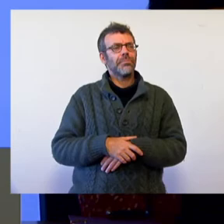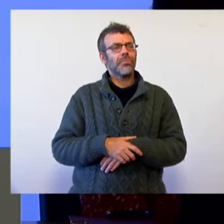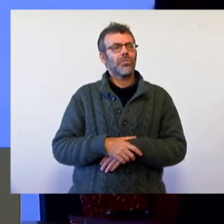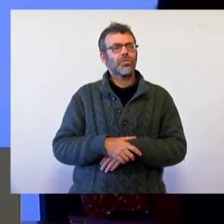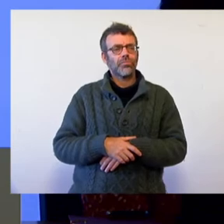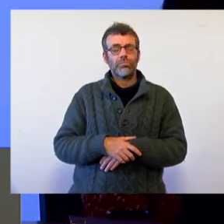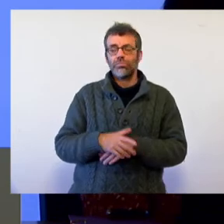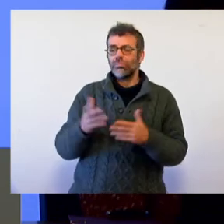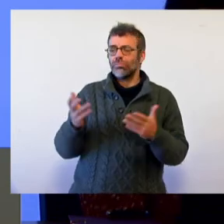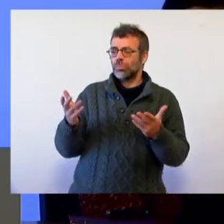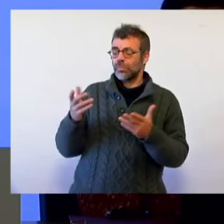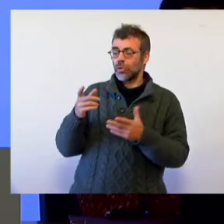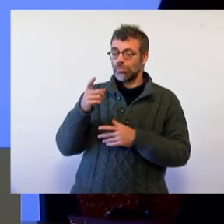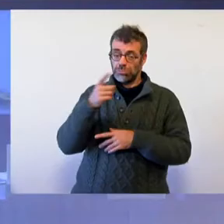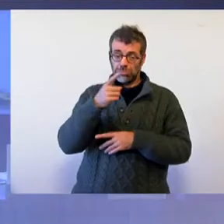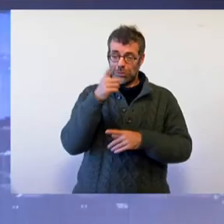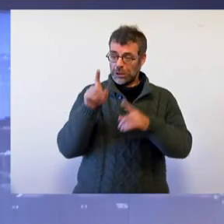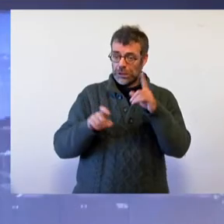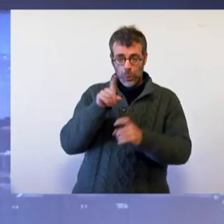Qui a des questions auprès de Monsieur Martin ?